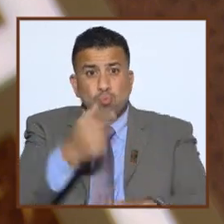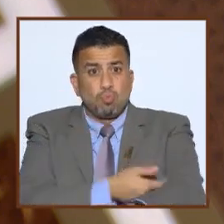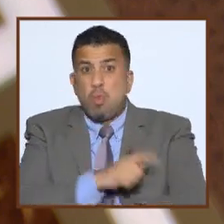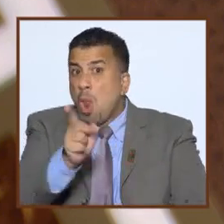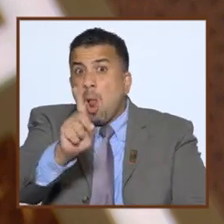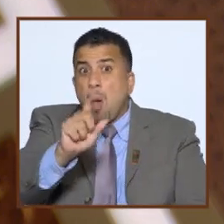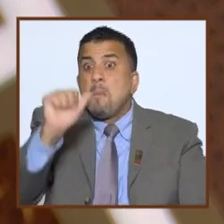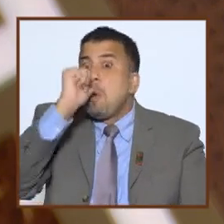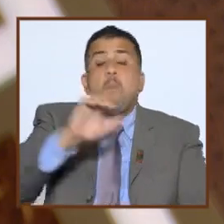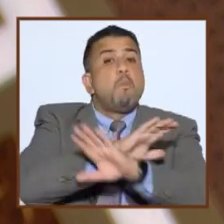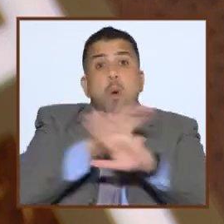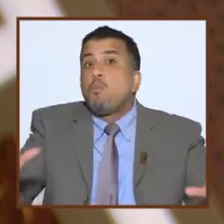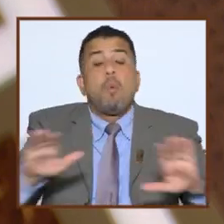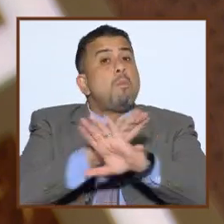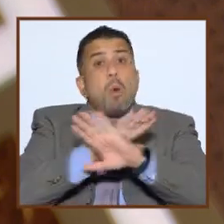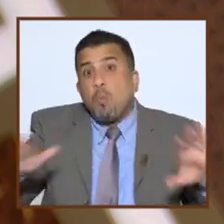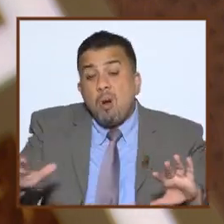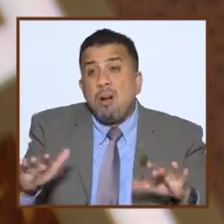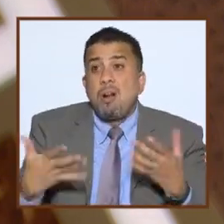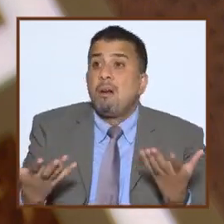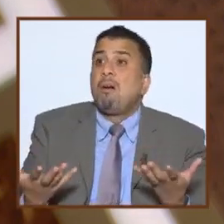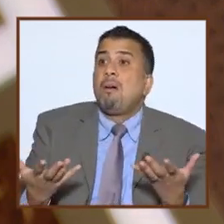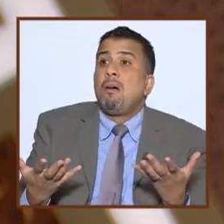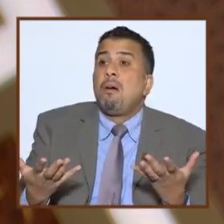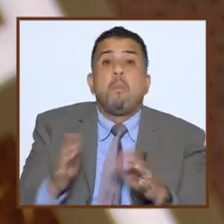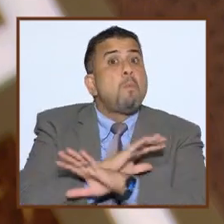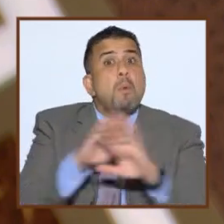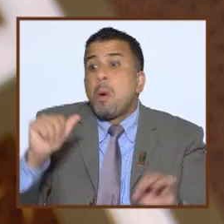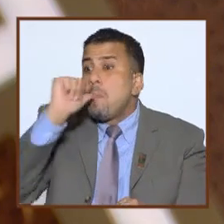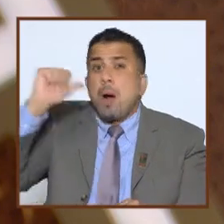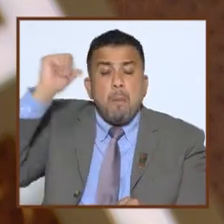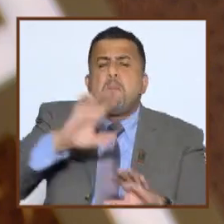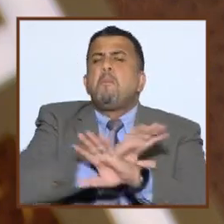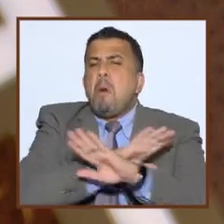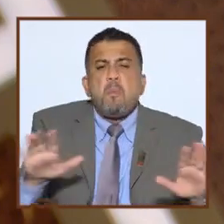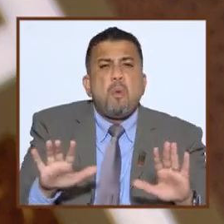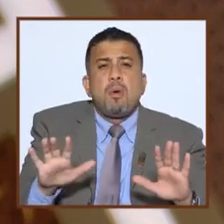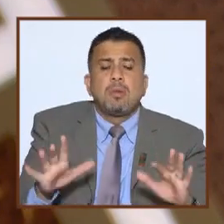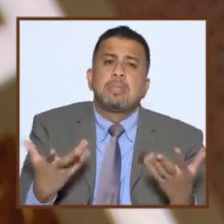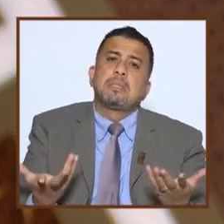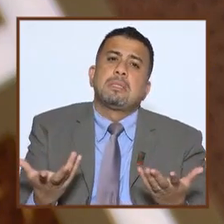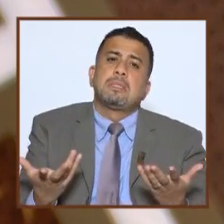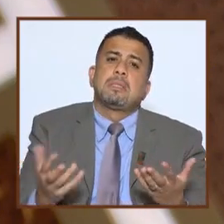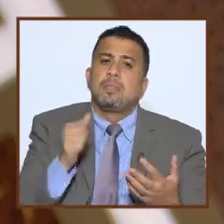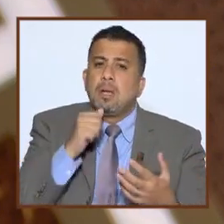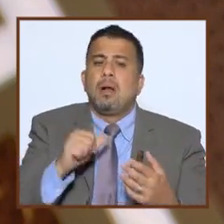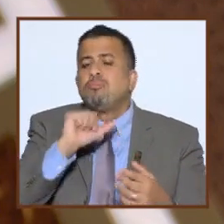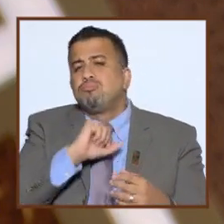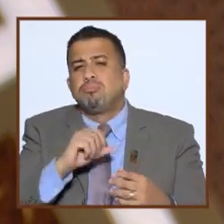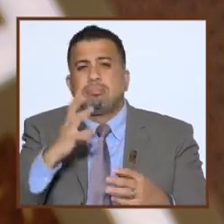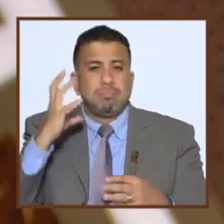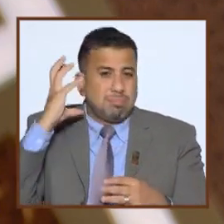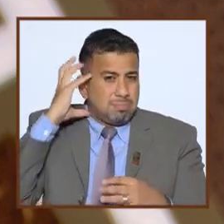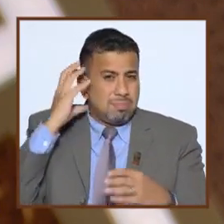الطبيب منع قال لا ممنوع ممنوع لا تفعلين اي شيء همم هنا تغسل سائر بدنه تضع